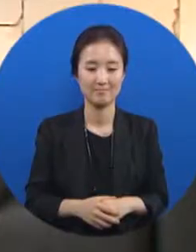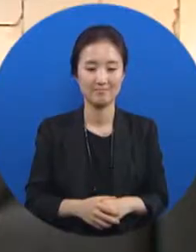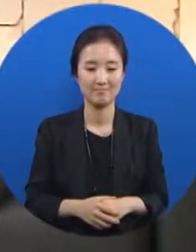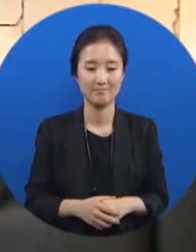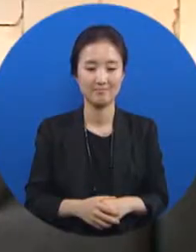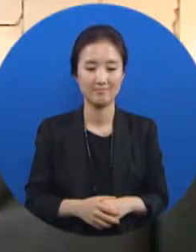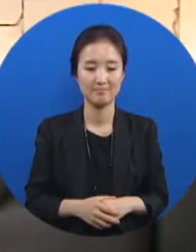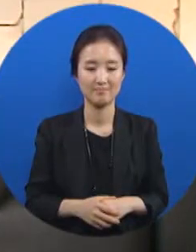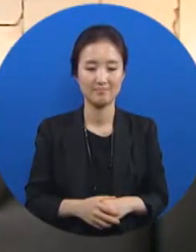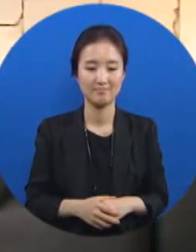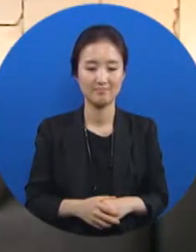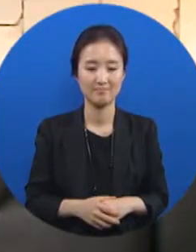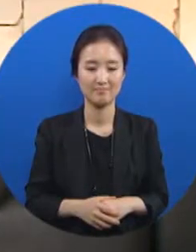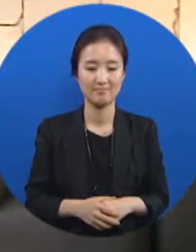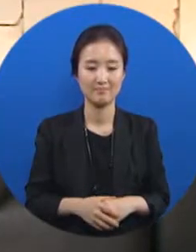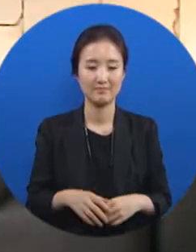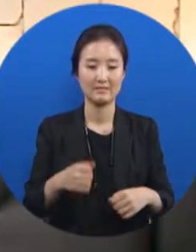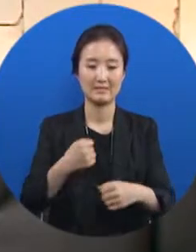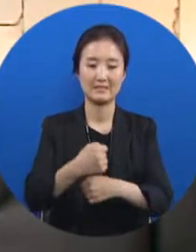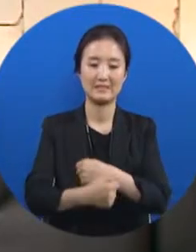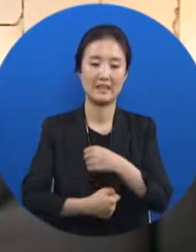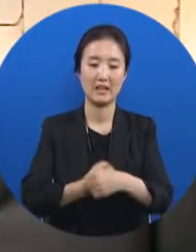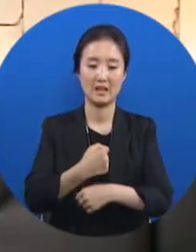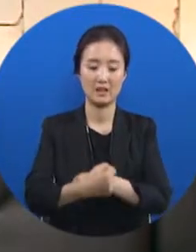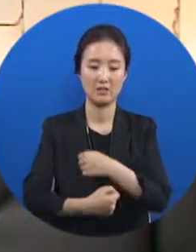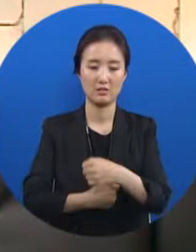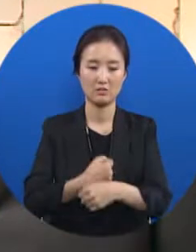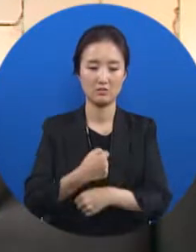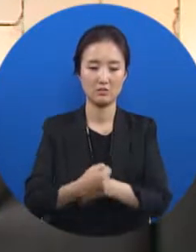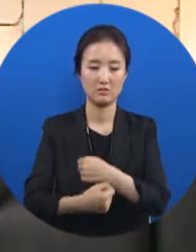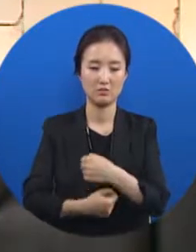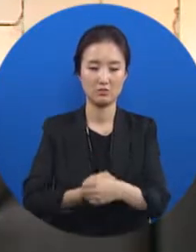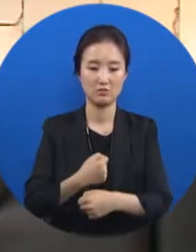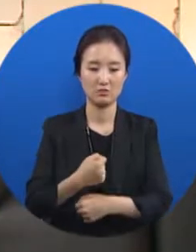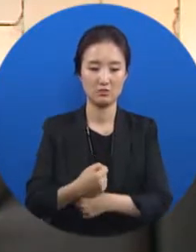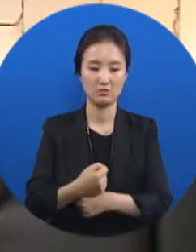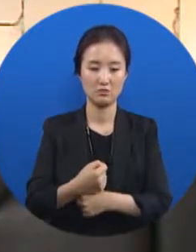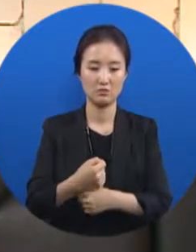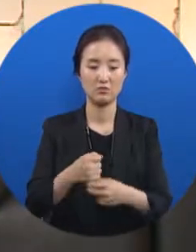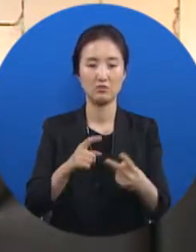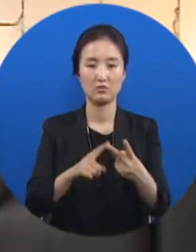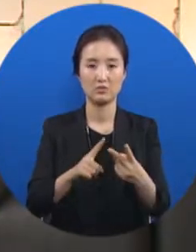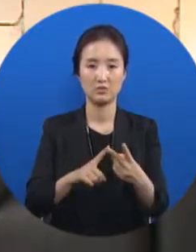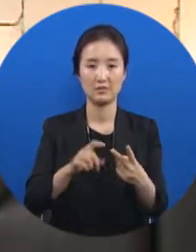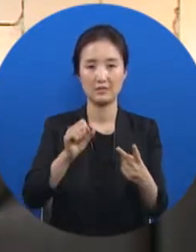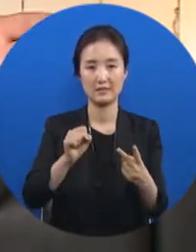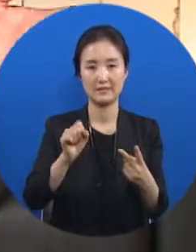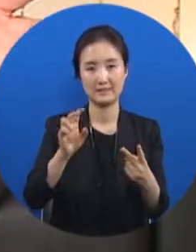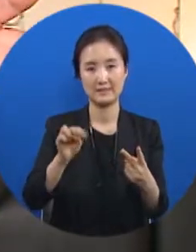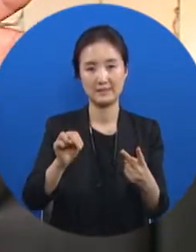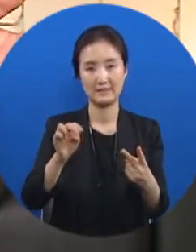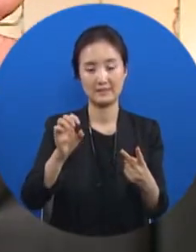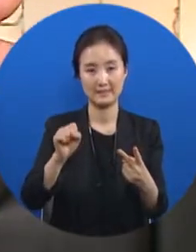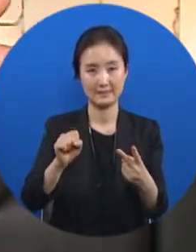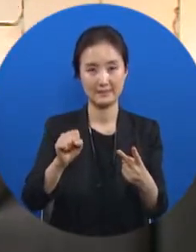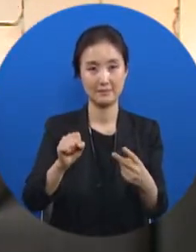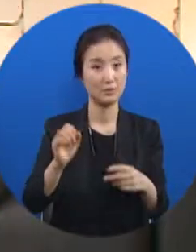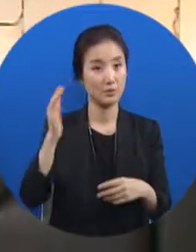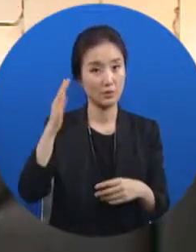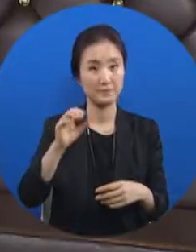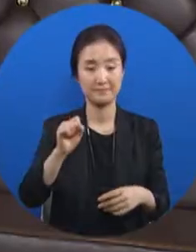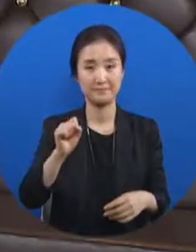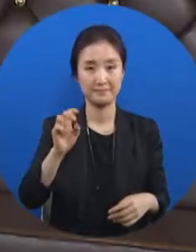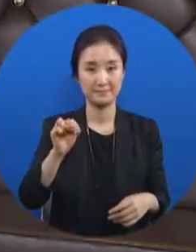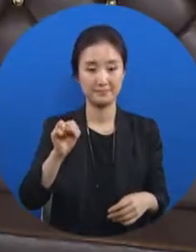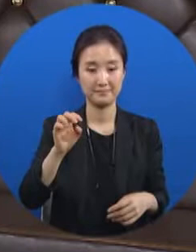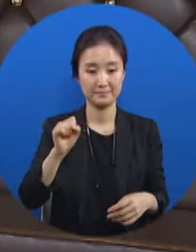제가 이렇게 그 자유라는 표현을 써놓고 그 다음에 SNS라는 이제 표현을 썼습니다. 지금이 SNS 시대 아닙니까?